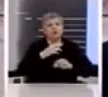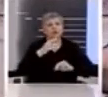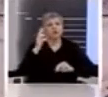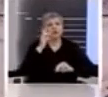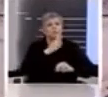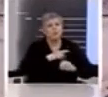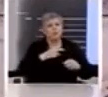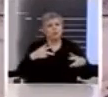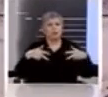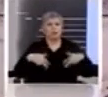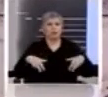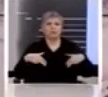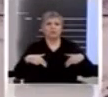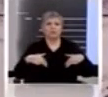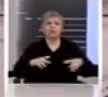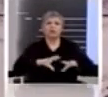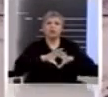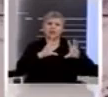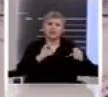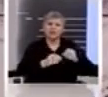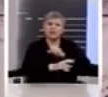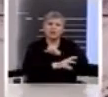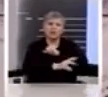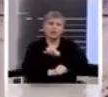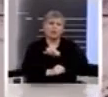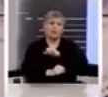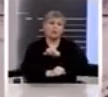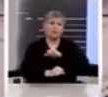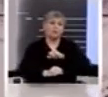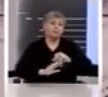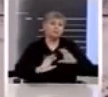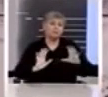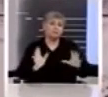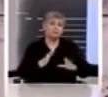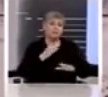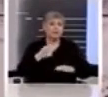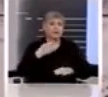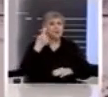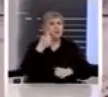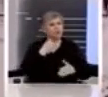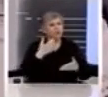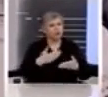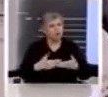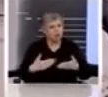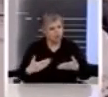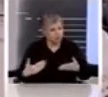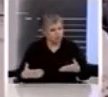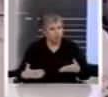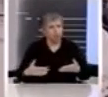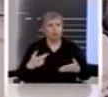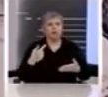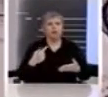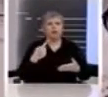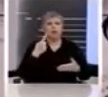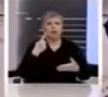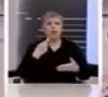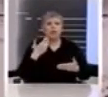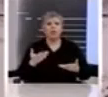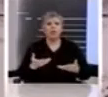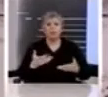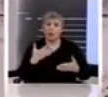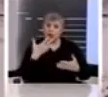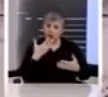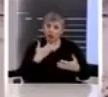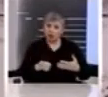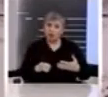υπουργούς ή στο Γενικό Γραμματέα, ή αν αποτελούν στοιχείο με προσωπικά δεδομένα θα πάρουμε την απόφαση. Υπάρχει γνωμοδότηση